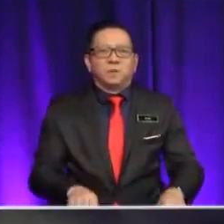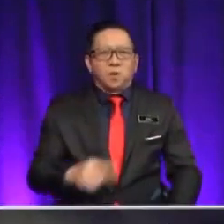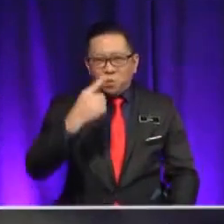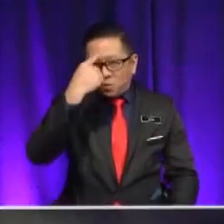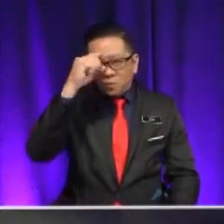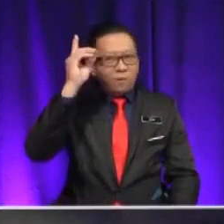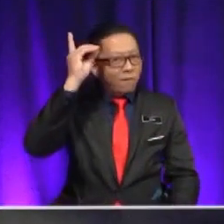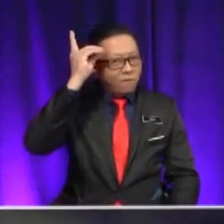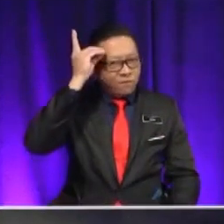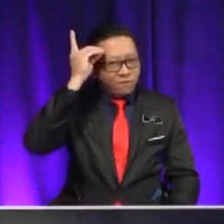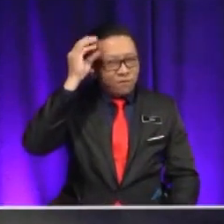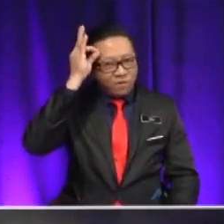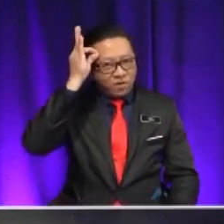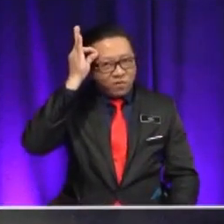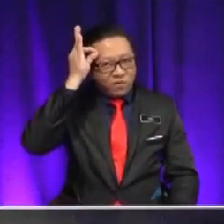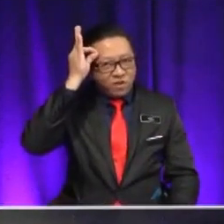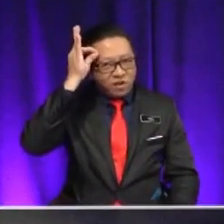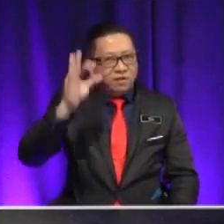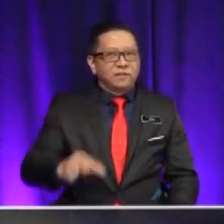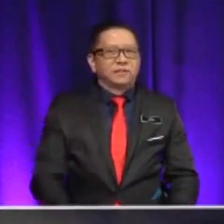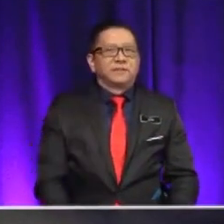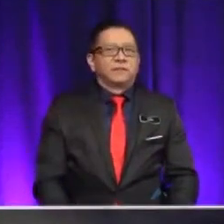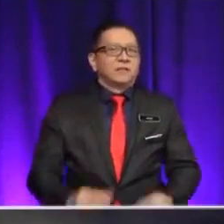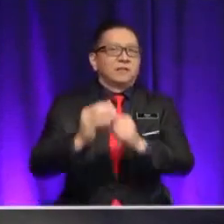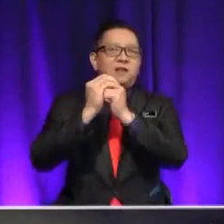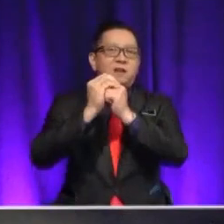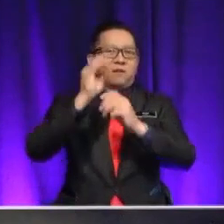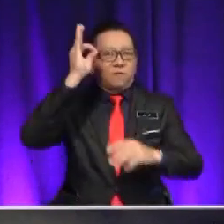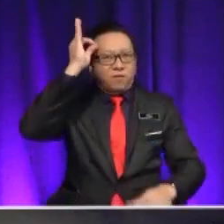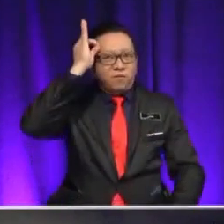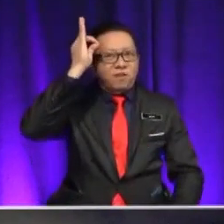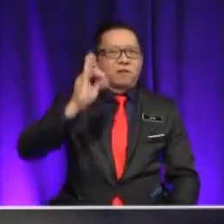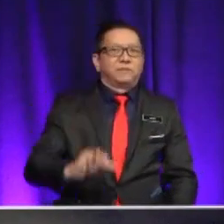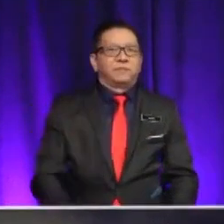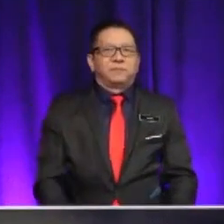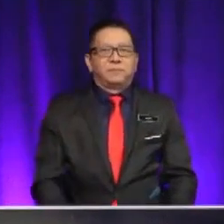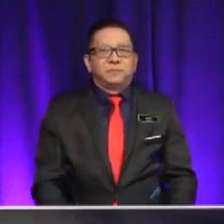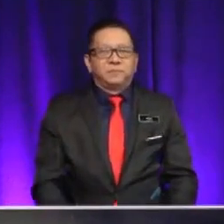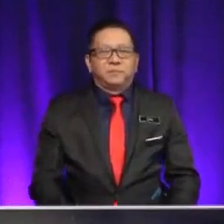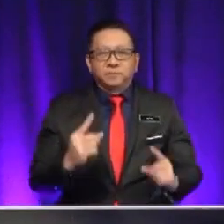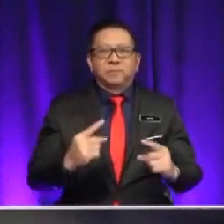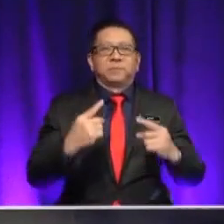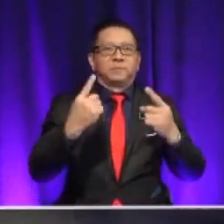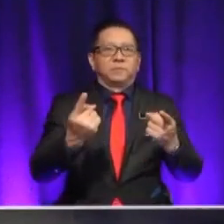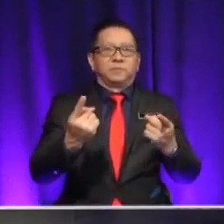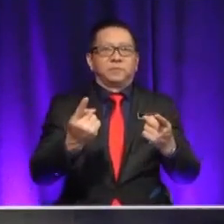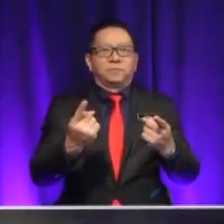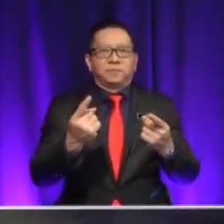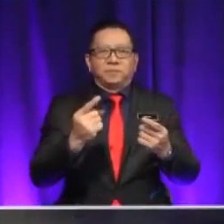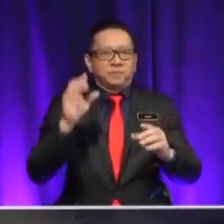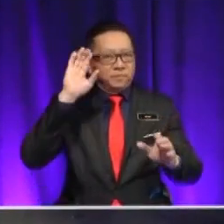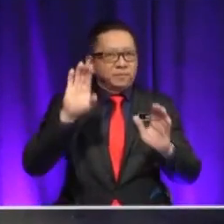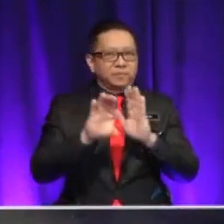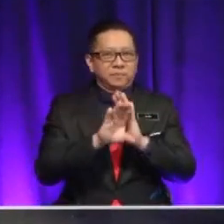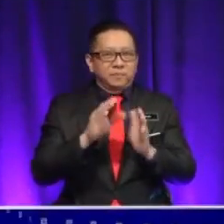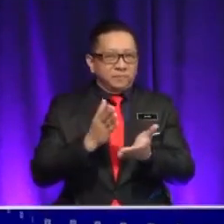Mewakili setentum bunga raya kepada Fakrullah. Tahniah Fakrullah. Okey, jadi jom kita lihat gambar yang seterusnya. Yang lain